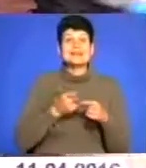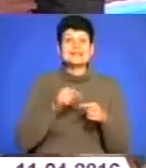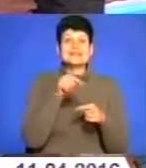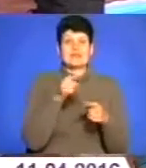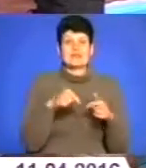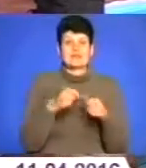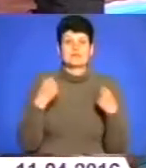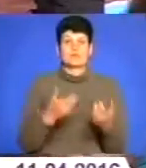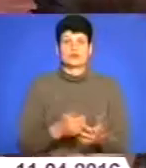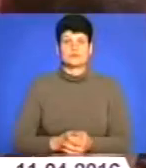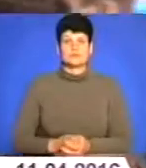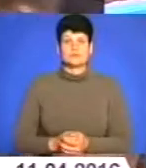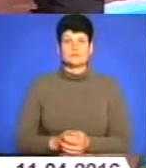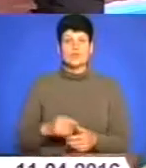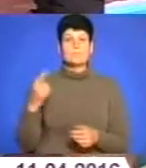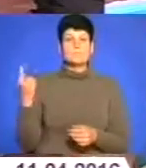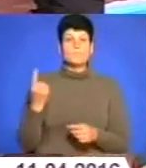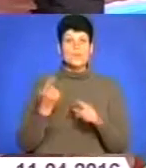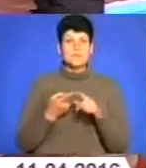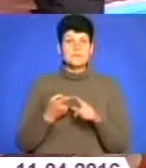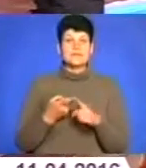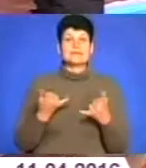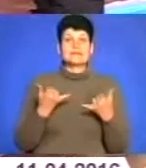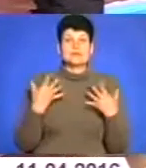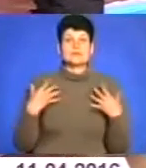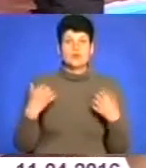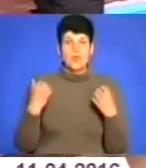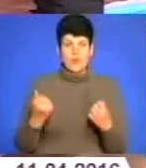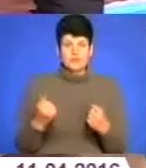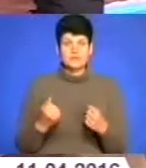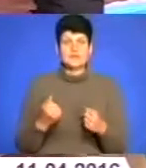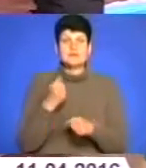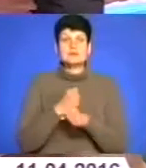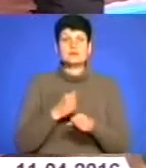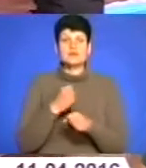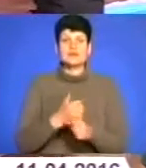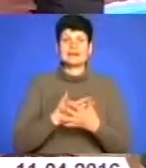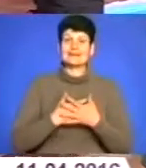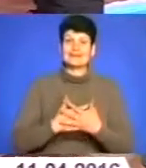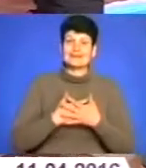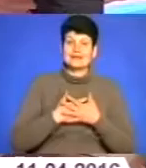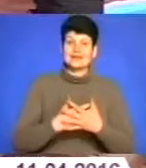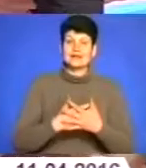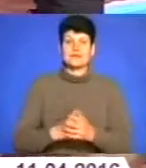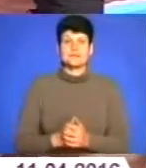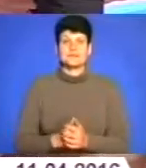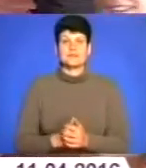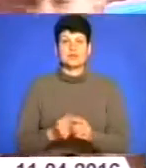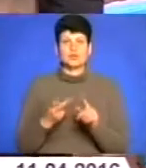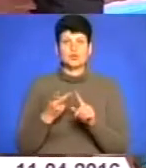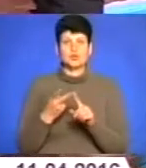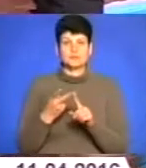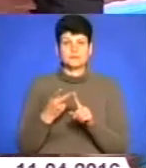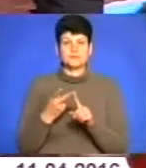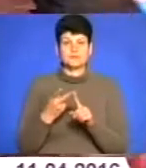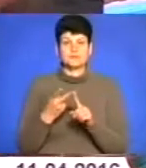спорту? Ну, по-перше, для здоров'я, тому що відпрацьовується дихальна система. По-друге,